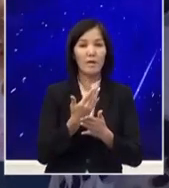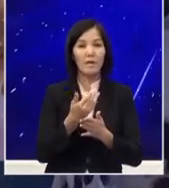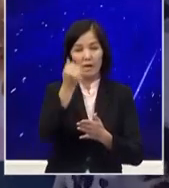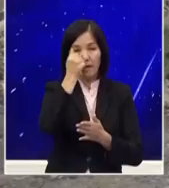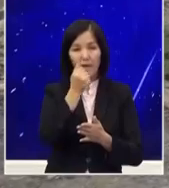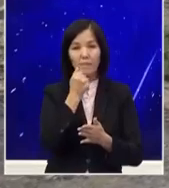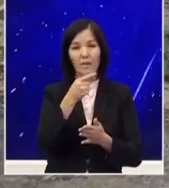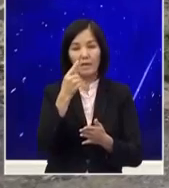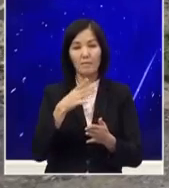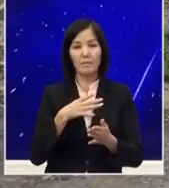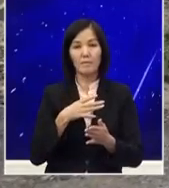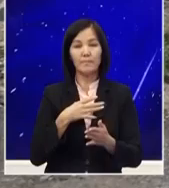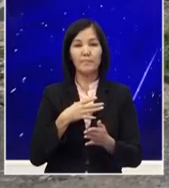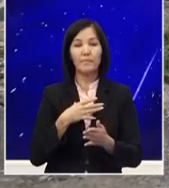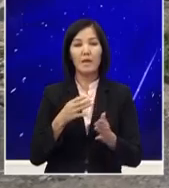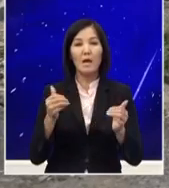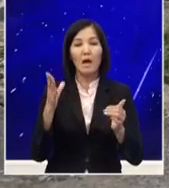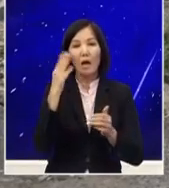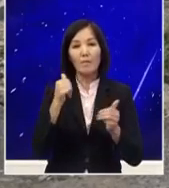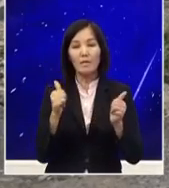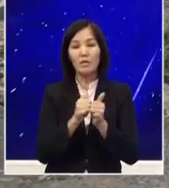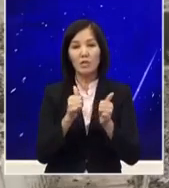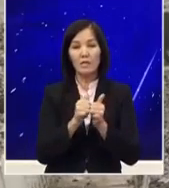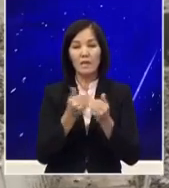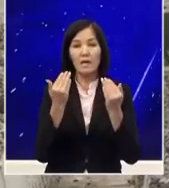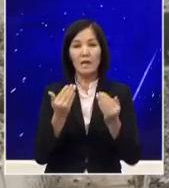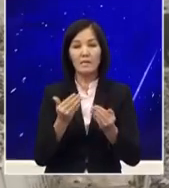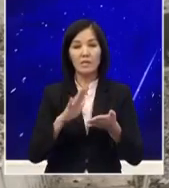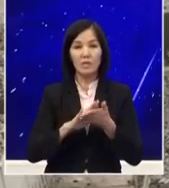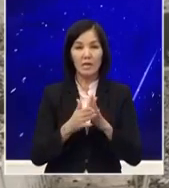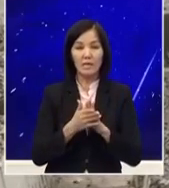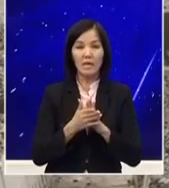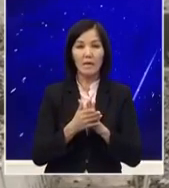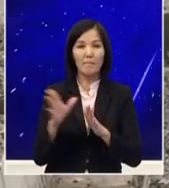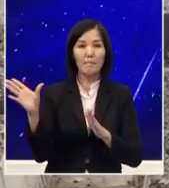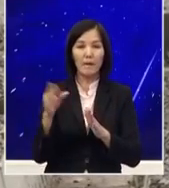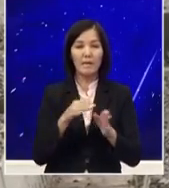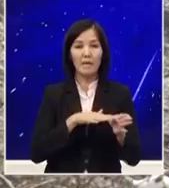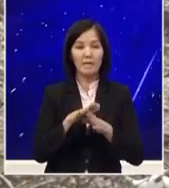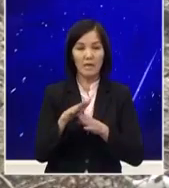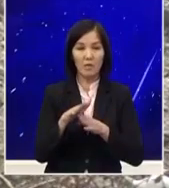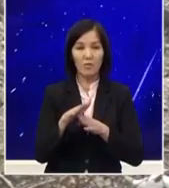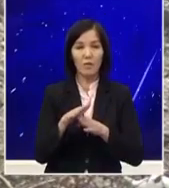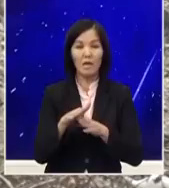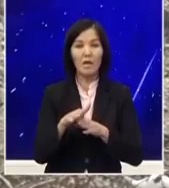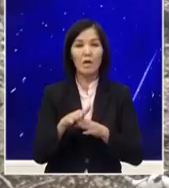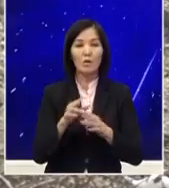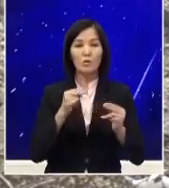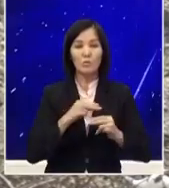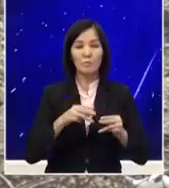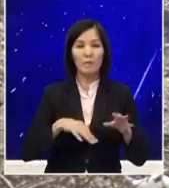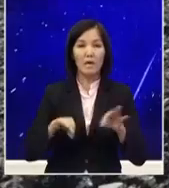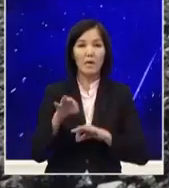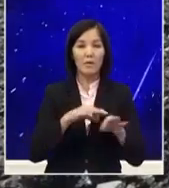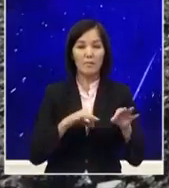алғысымызды білдіреміз. Мегаполиске серіктес мекеннің бүгінгі тынысы осы. Қай салада да қызу тірлік. Жұмыспен қамтудың жол картасы аясында